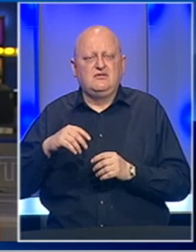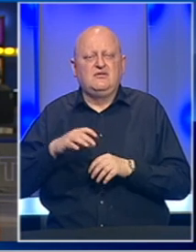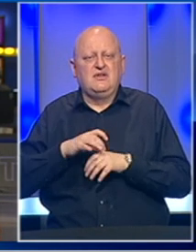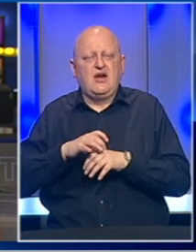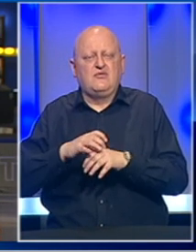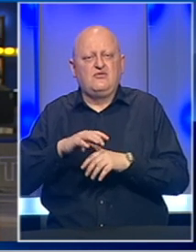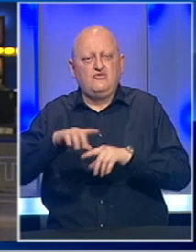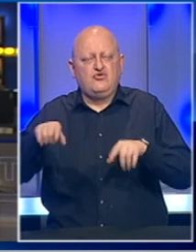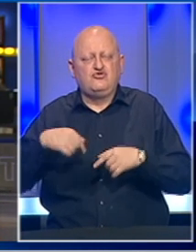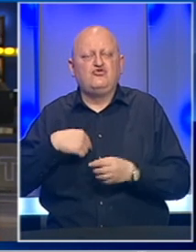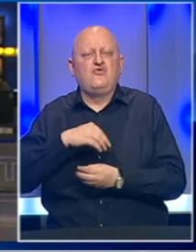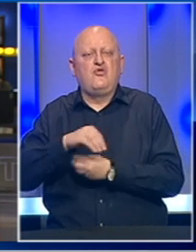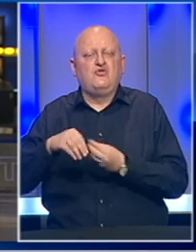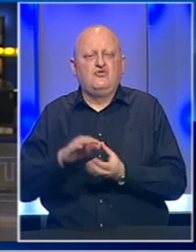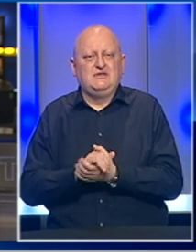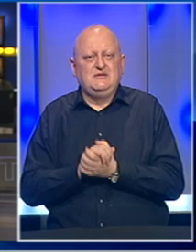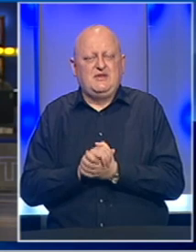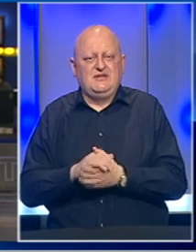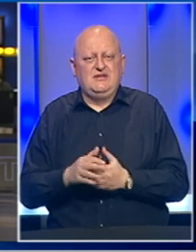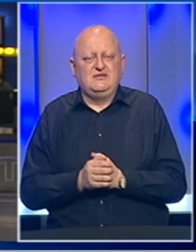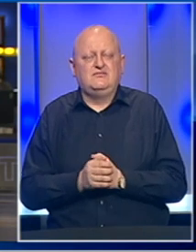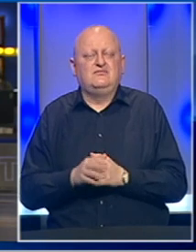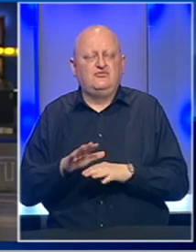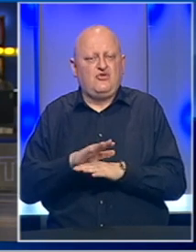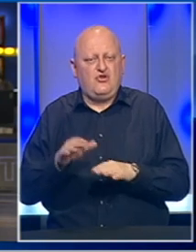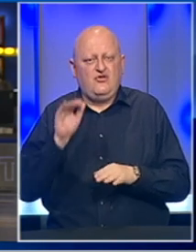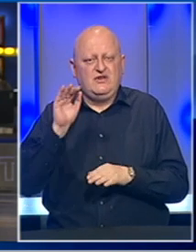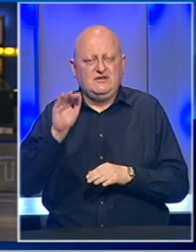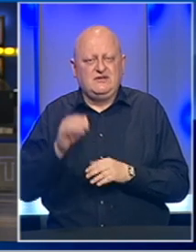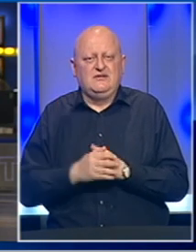provedu u krugu svoje porodice i prijatelja. Toliko za ovo javljanje. Studio.